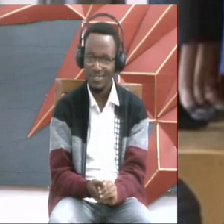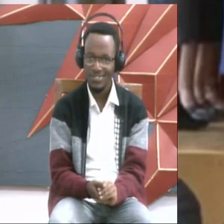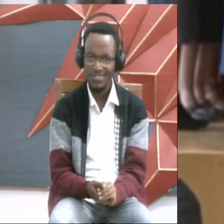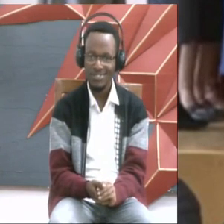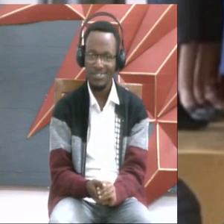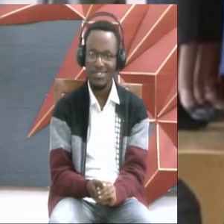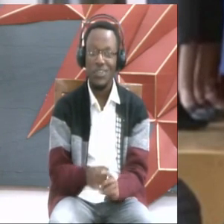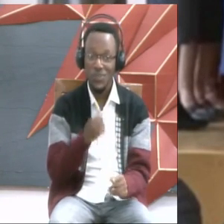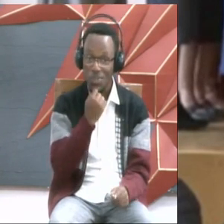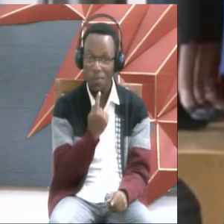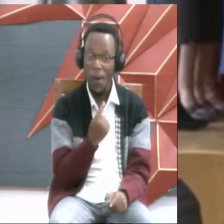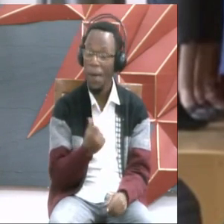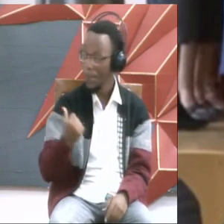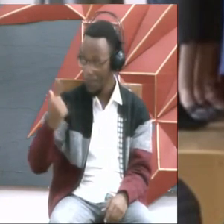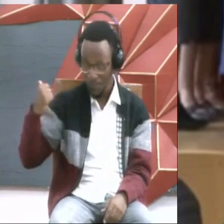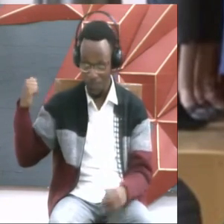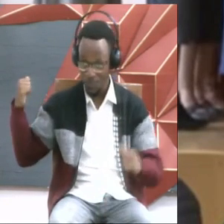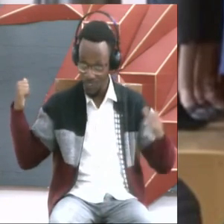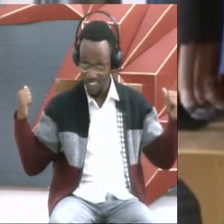lumière de la parole. Garuka